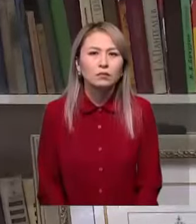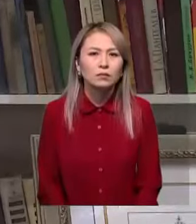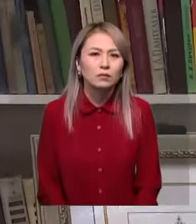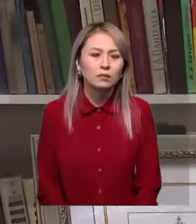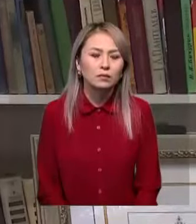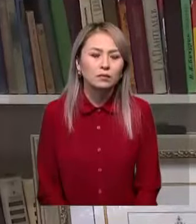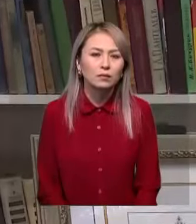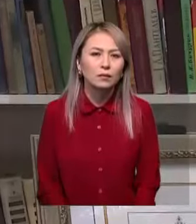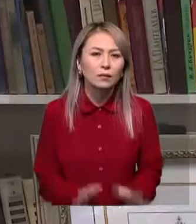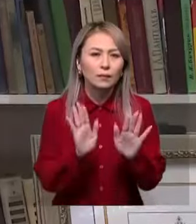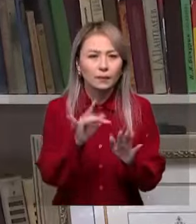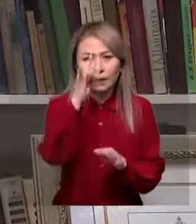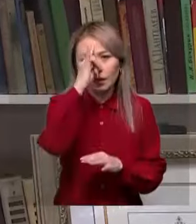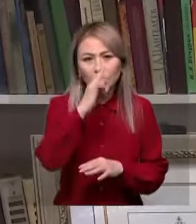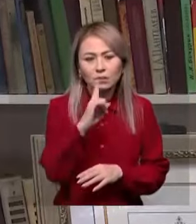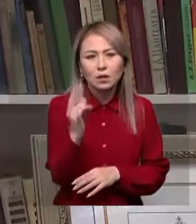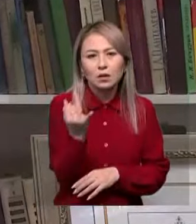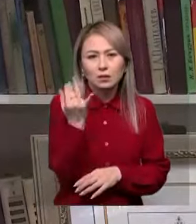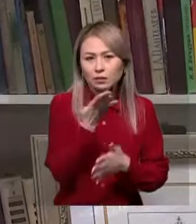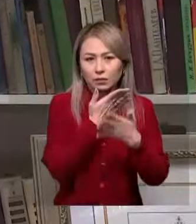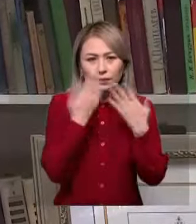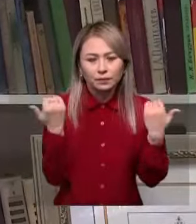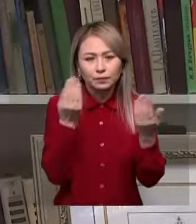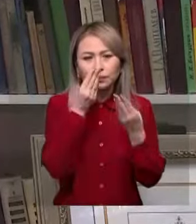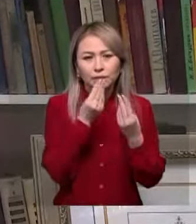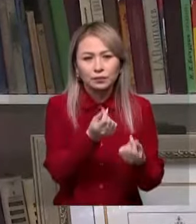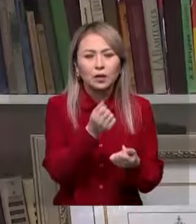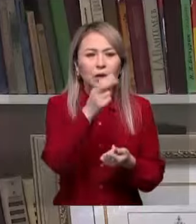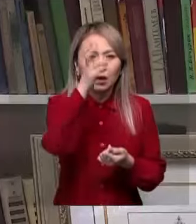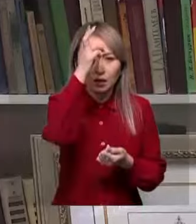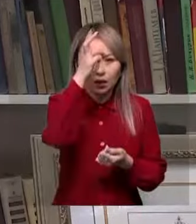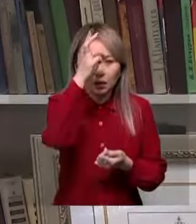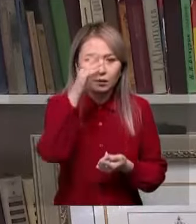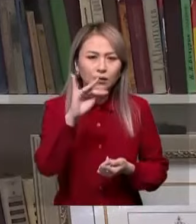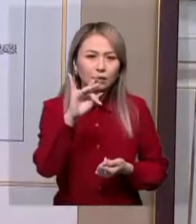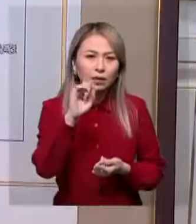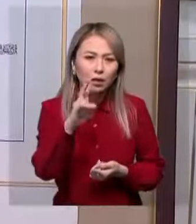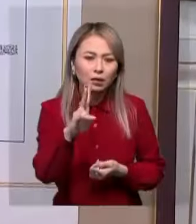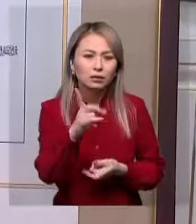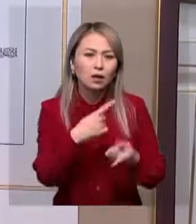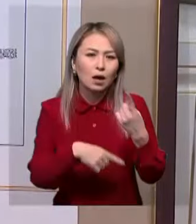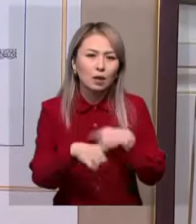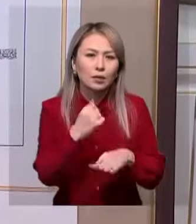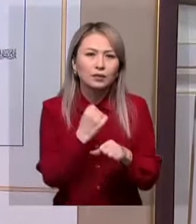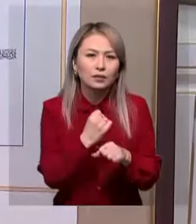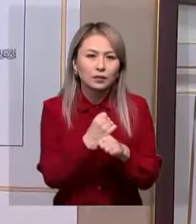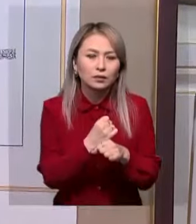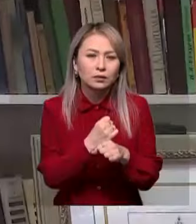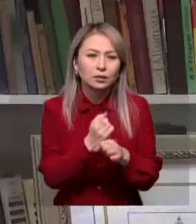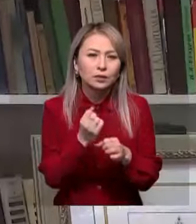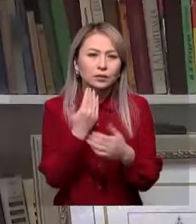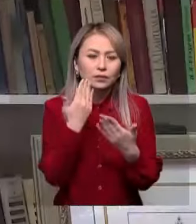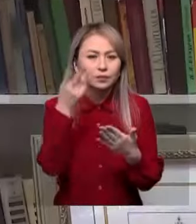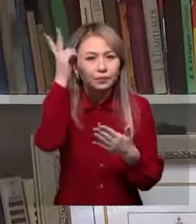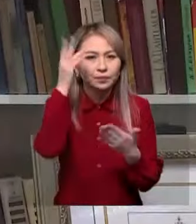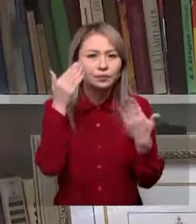Ол тек қана Қазақстанға қызық емес, ол бүкіл дүние қызығып жүр Иранның және Түркияның сол қалпына келтіру үрдісіне. Ерекшелігі